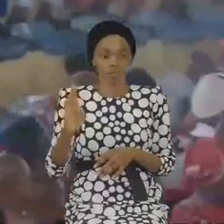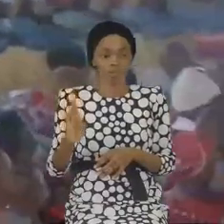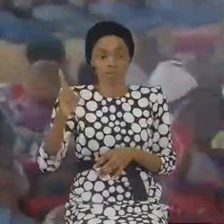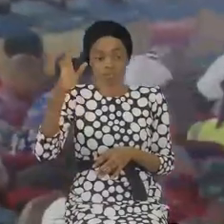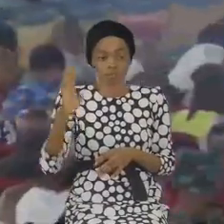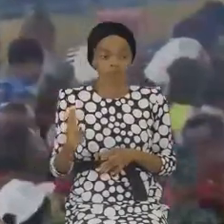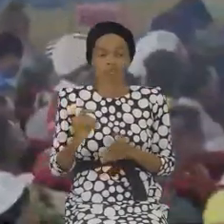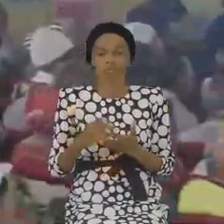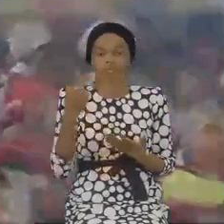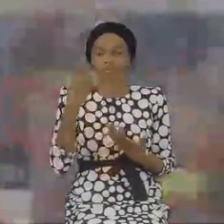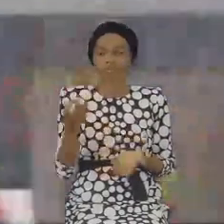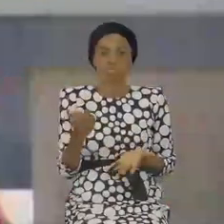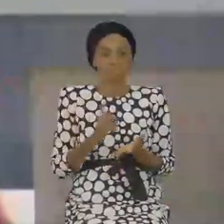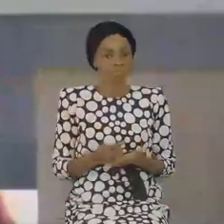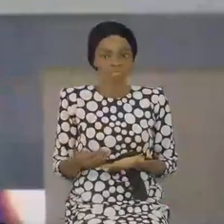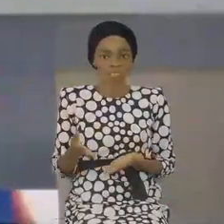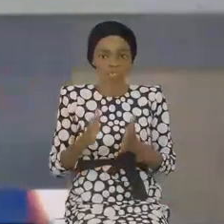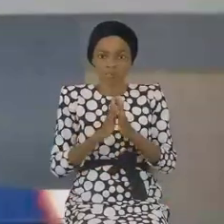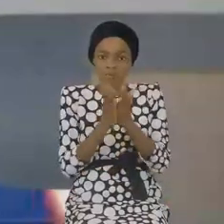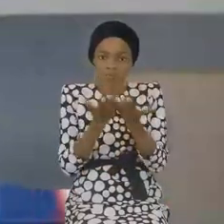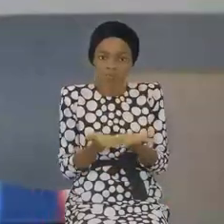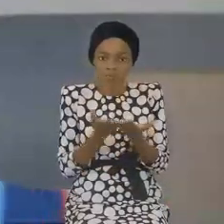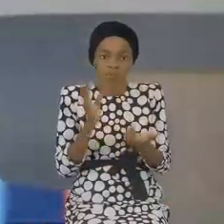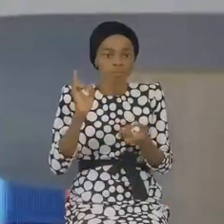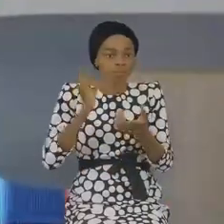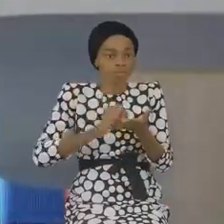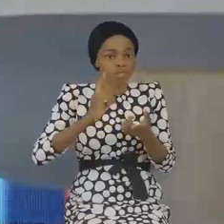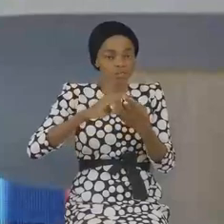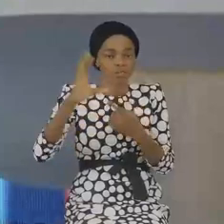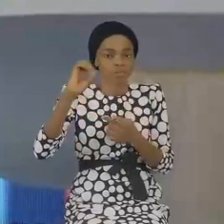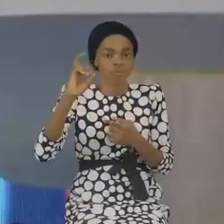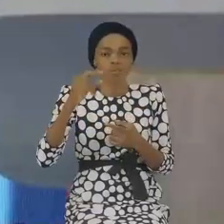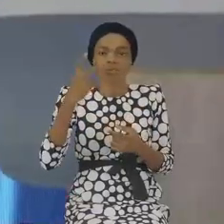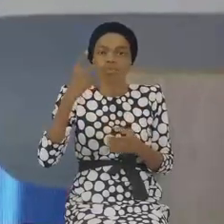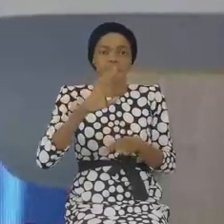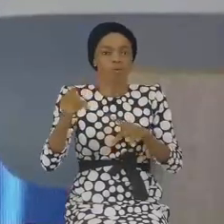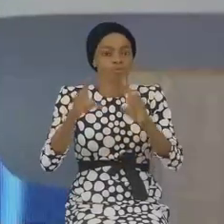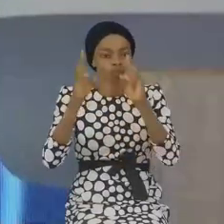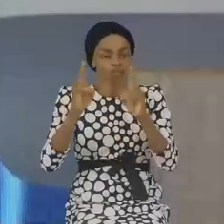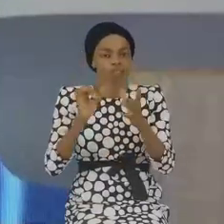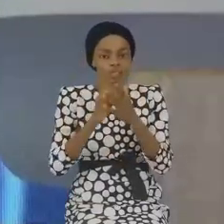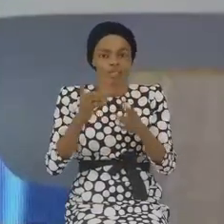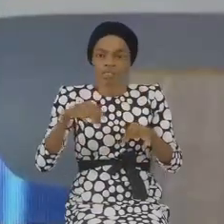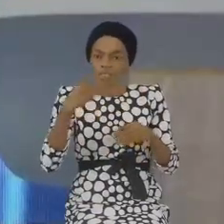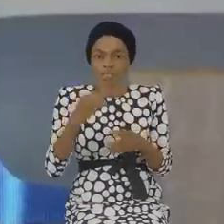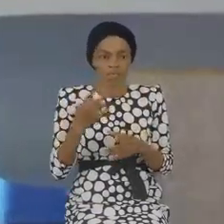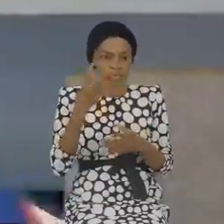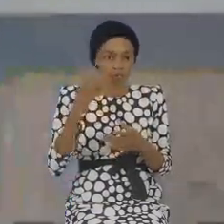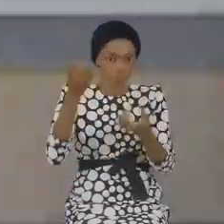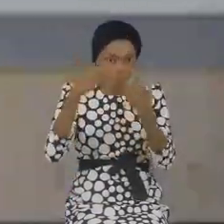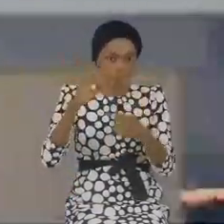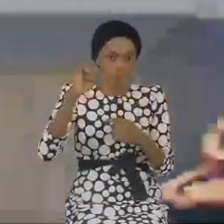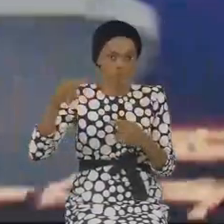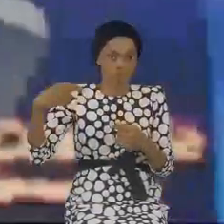l'épître aux Corinthiens. Vous voyez toutes les doctrines, tout est dedans. Venez en Éphésiens. Vous voyez toutes les doctrines là-bas. Venez